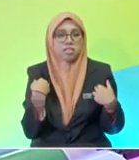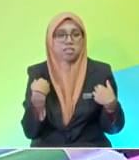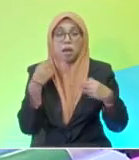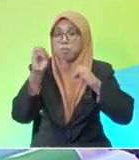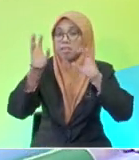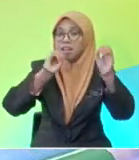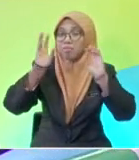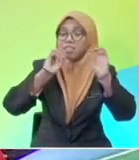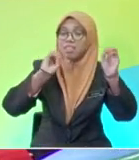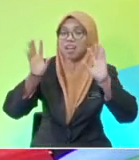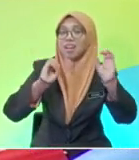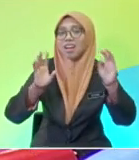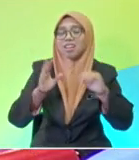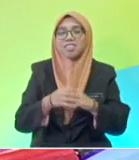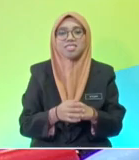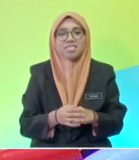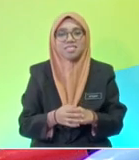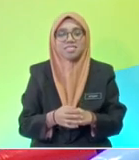bintang-bintang oke